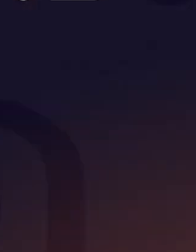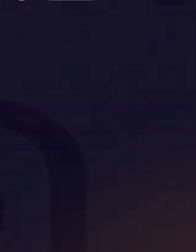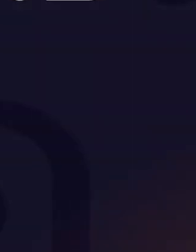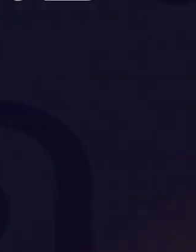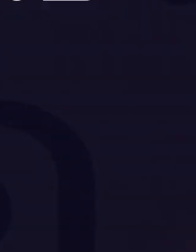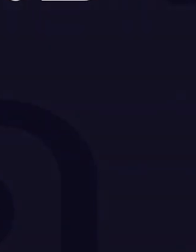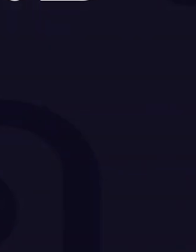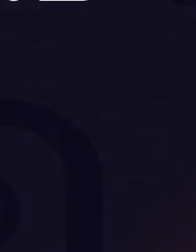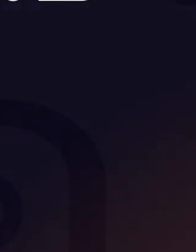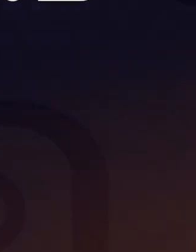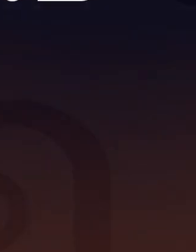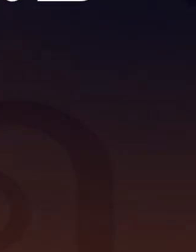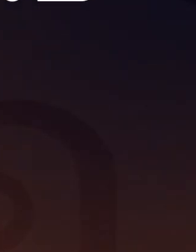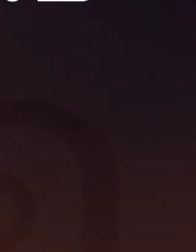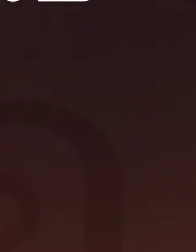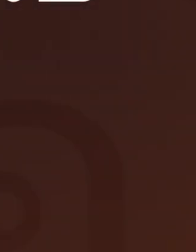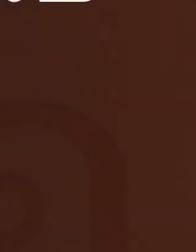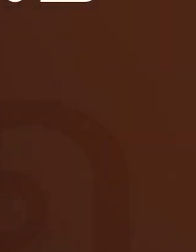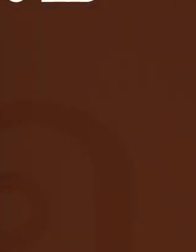อาจารย์สวัสดี